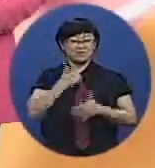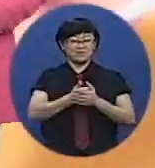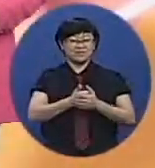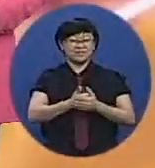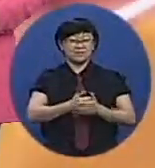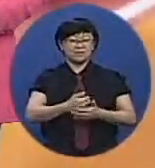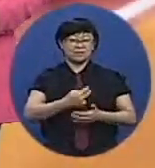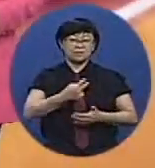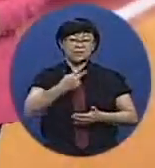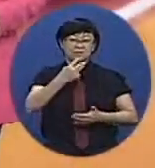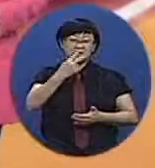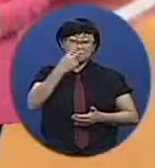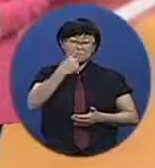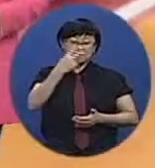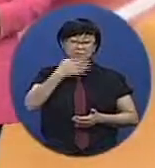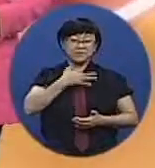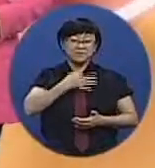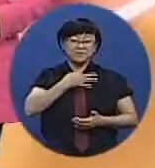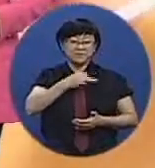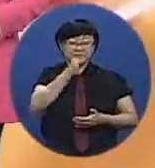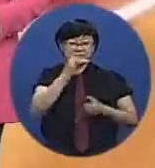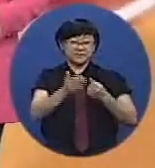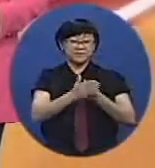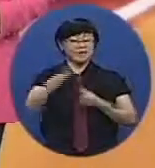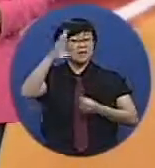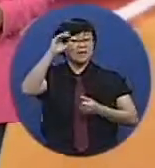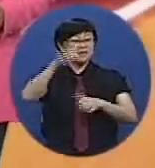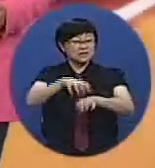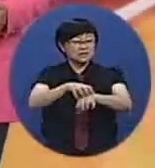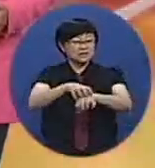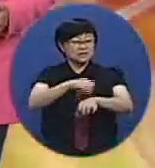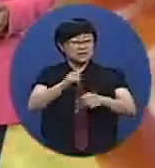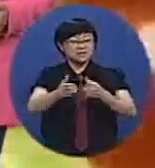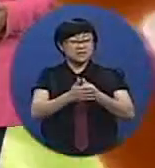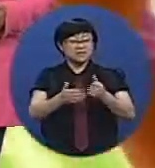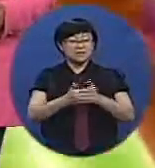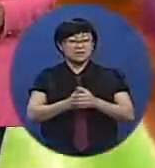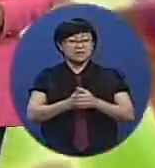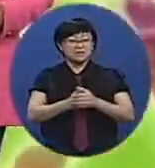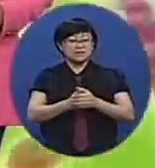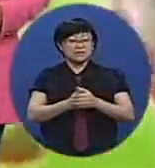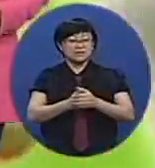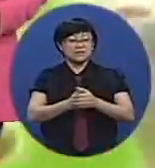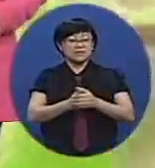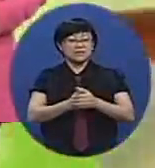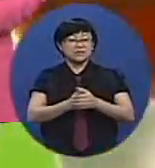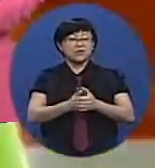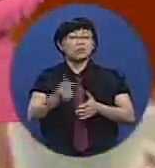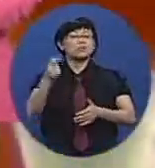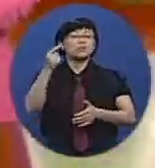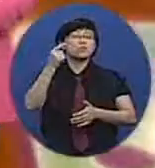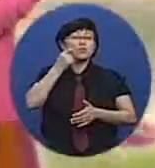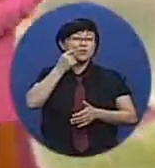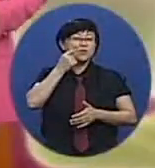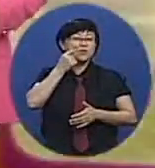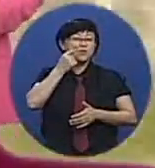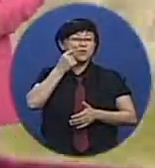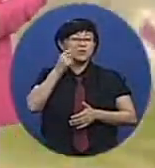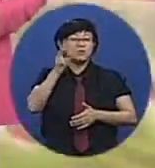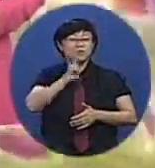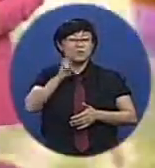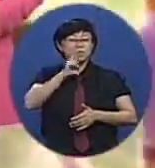감기가 제가 가을 들면 아르레기성이 있어가지고 네, 네, 네, 네. 싸우기 전에 한마디 좀 하려고 못하는 노래지만. 아~